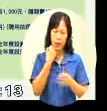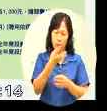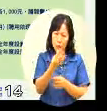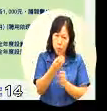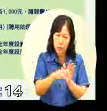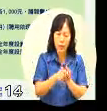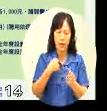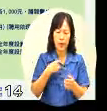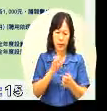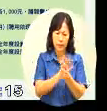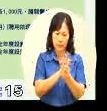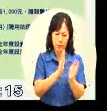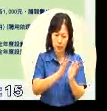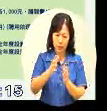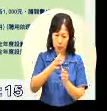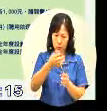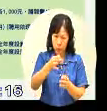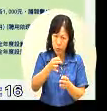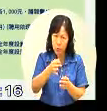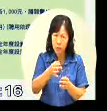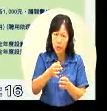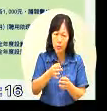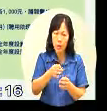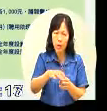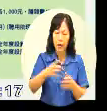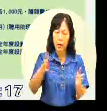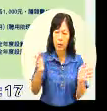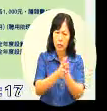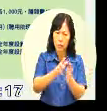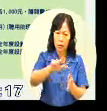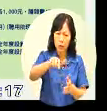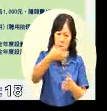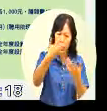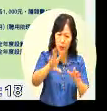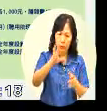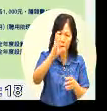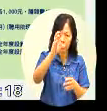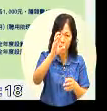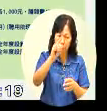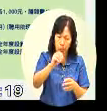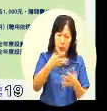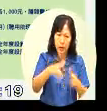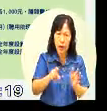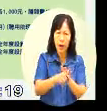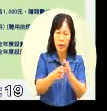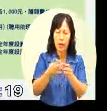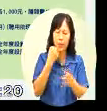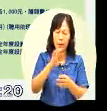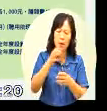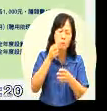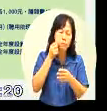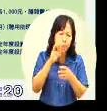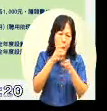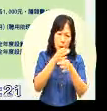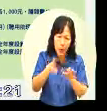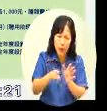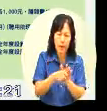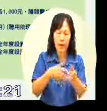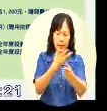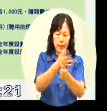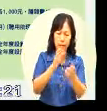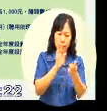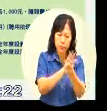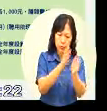他的助理呢，总共要花费呢637万，好，全部薪资的，包括 连给助理的费